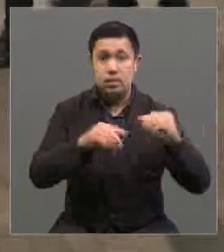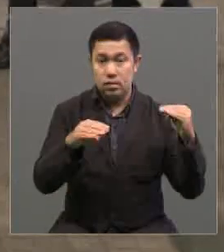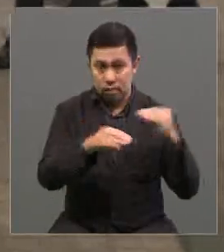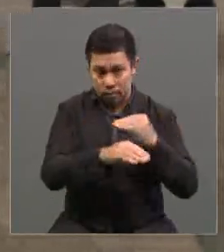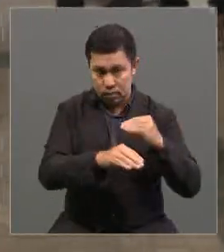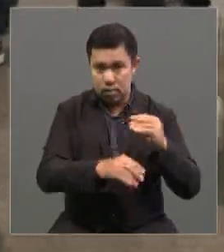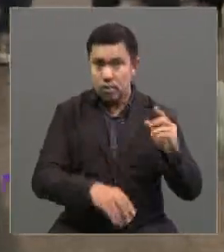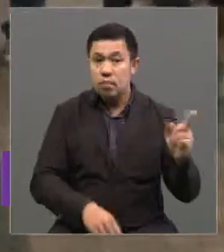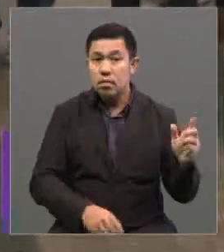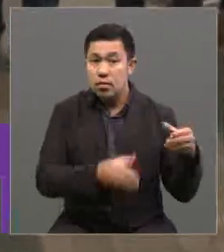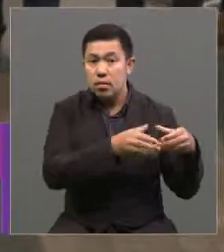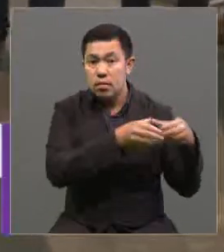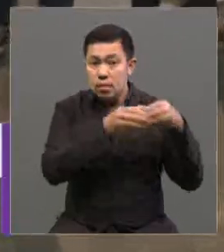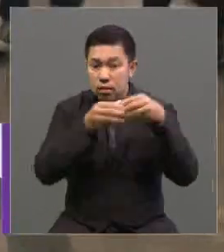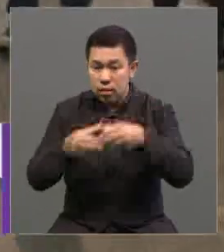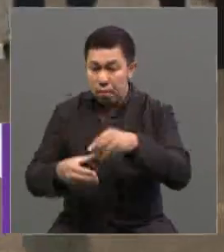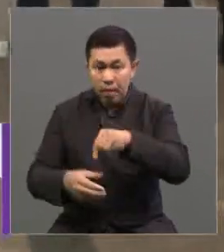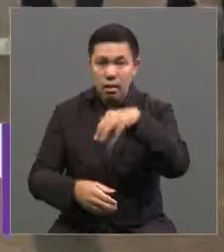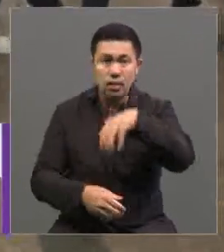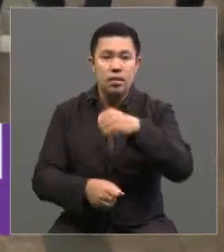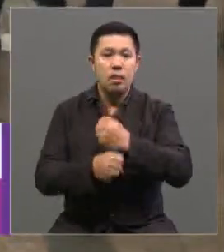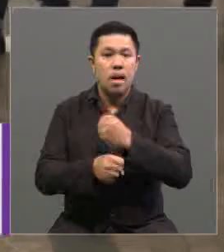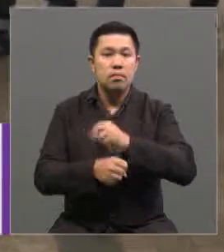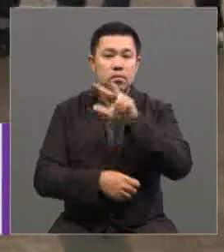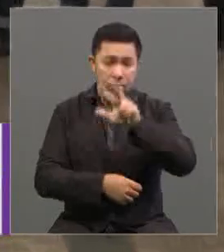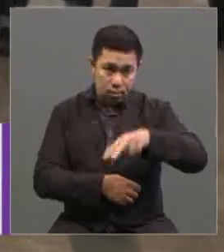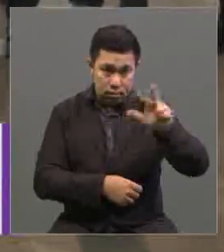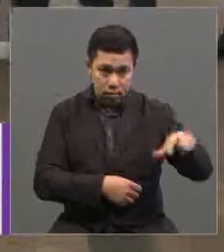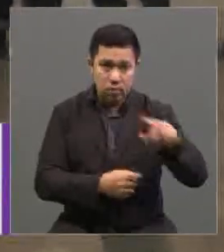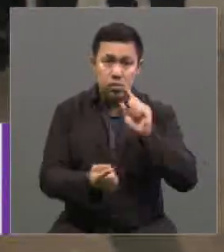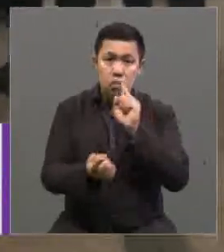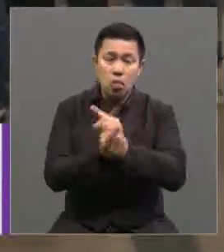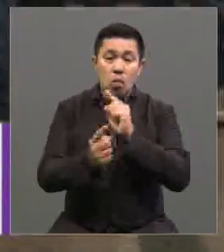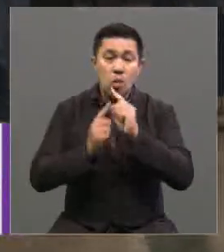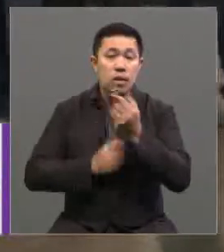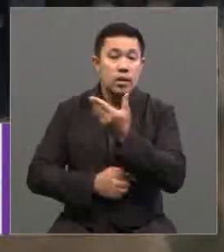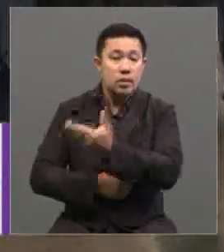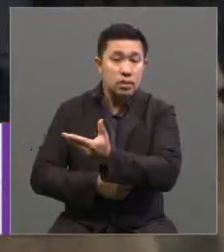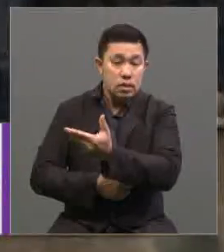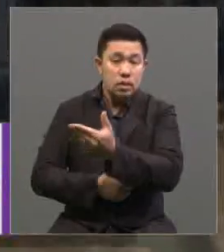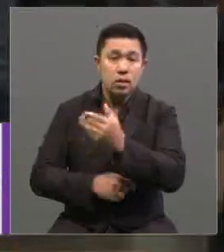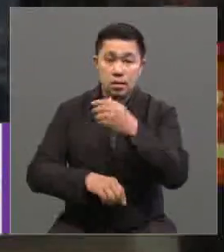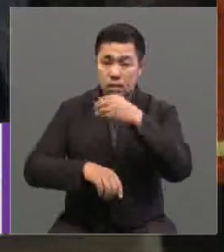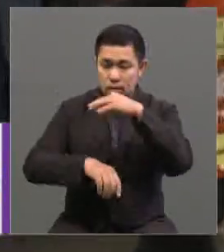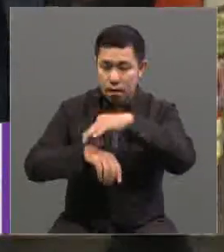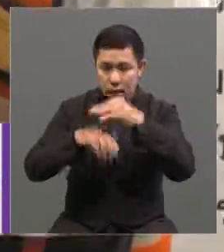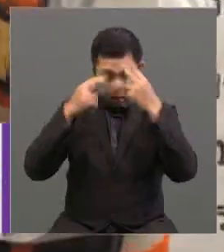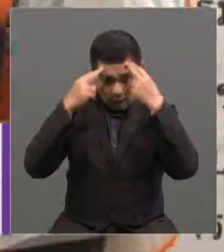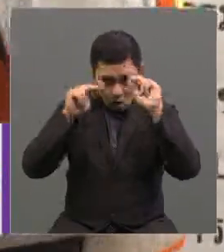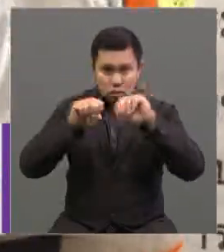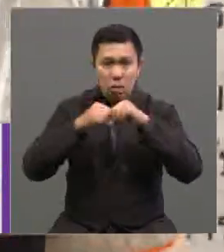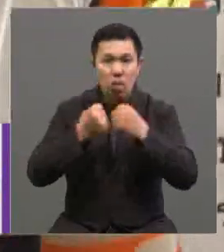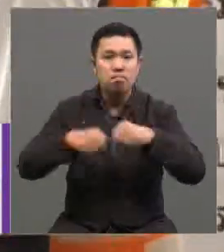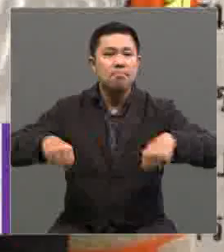มนะคะได้เดินทางเข้ามาอย่างที่ทำการพรรคเพื่อไทยพูดคุยกับนายเฉลิมช่างทองมะดันค่ะนายกสมาคมผู้ขับขี่ร